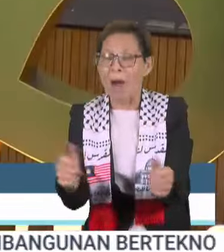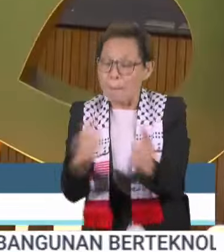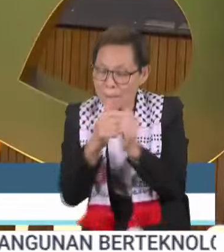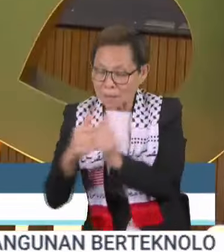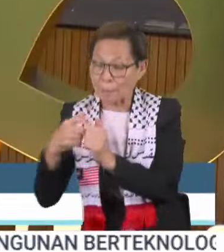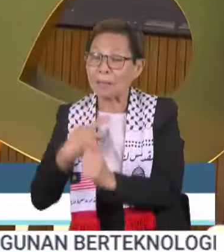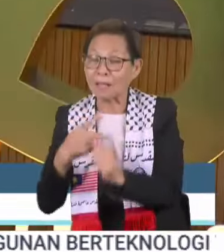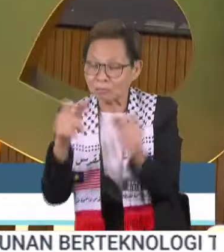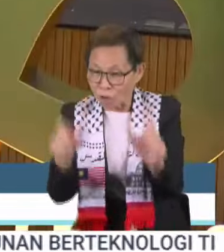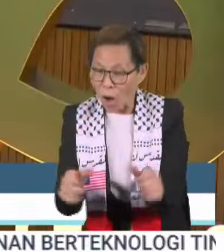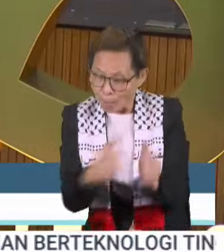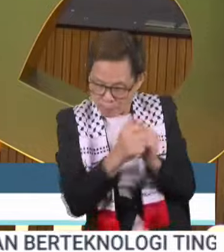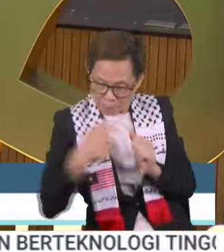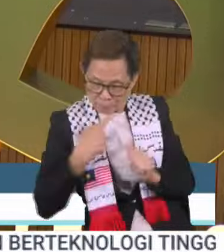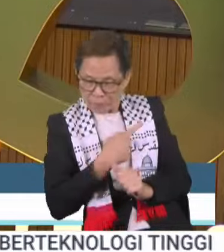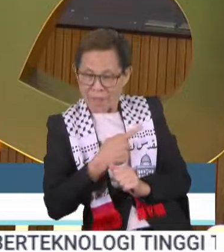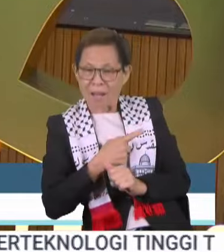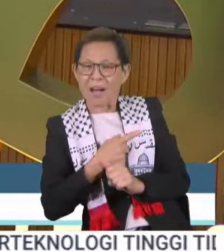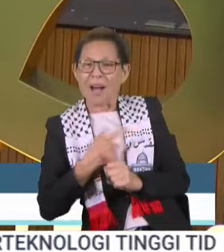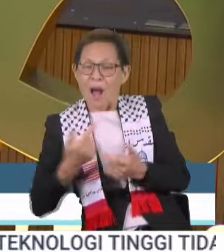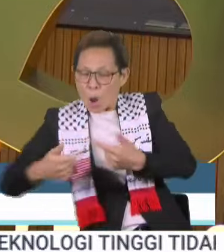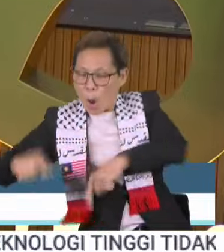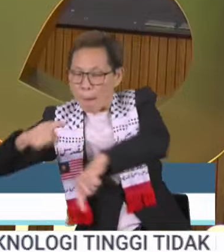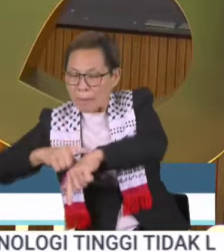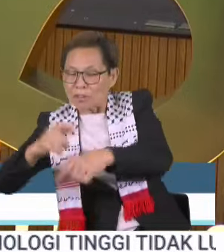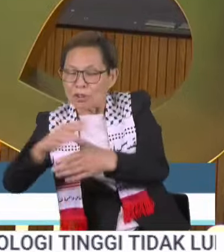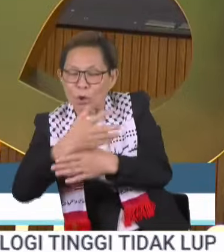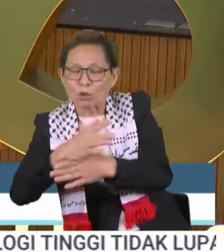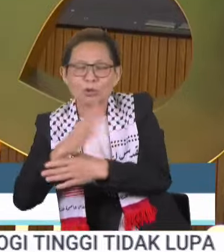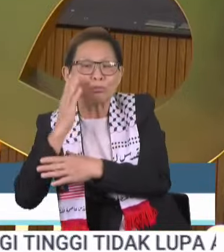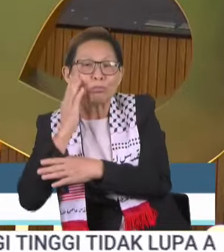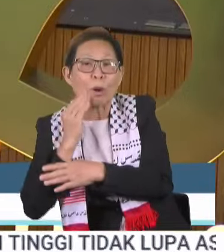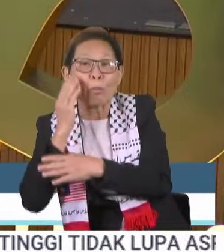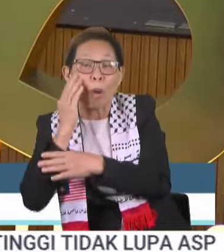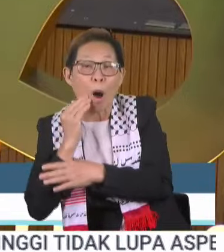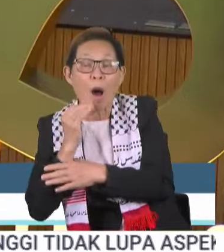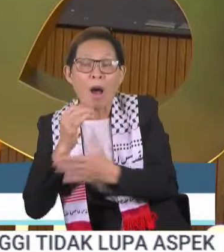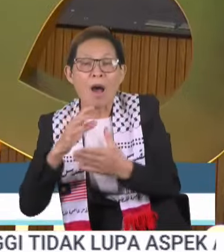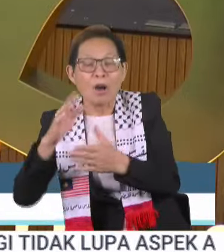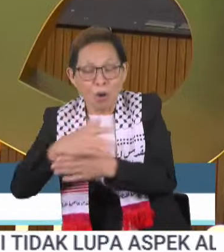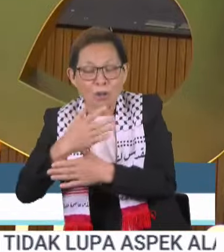masa berkongsi ilmu mereka kepada anak-anak